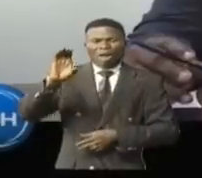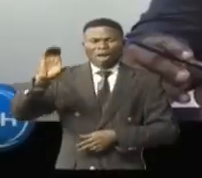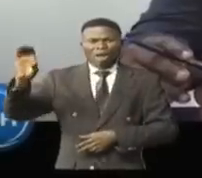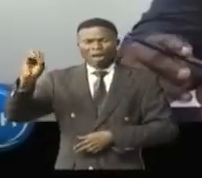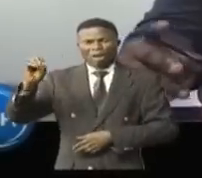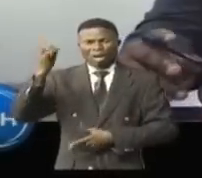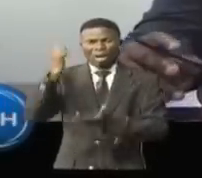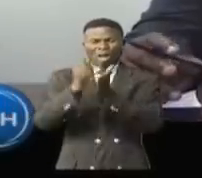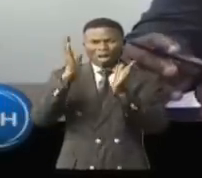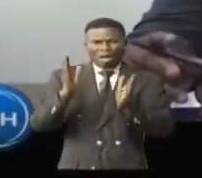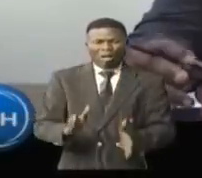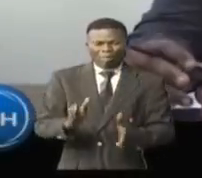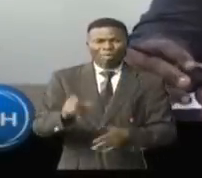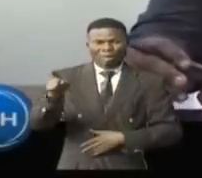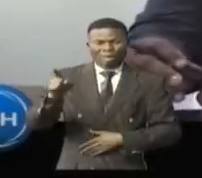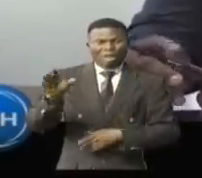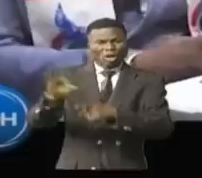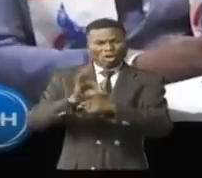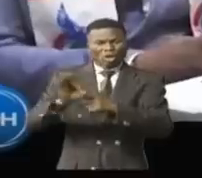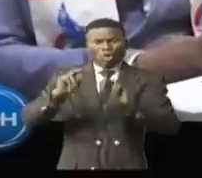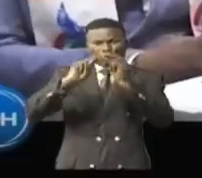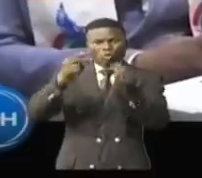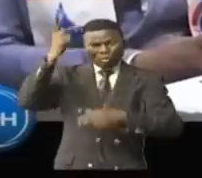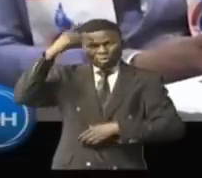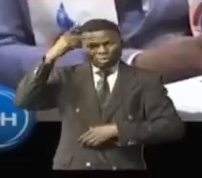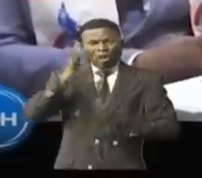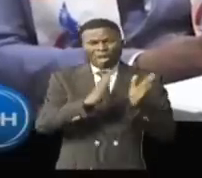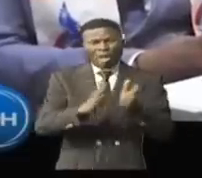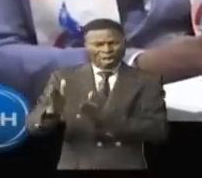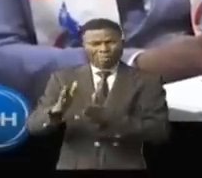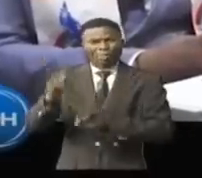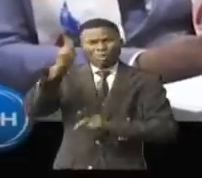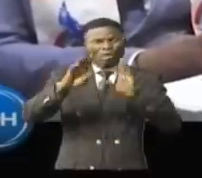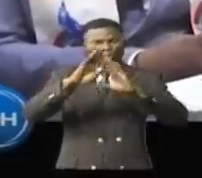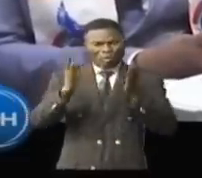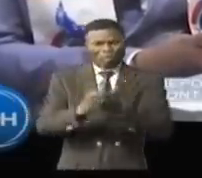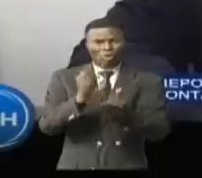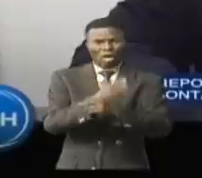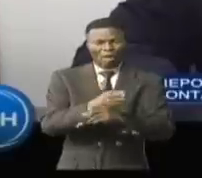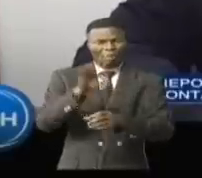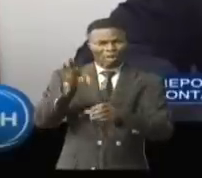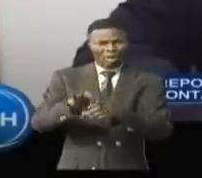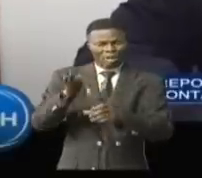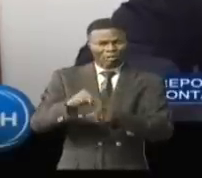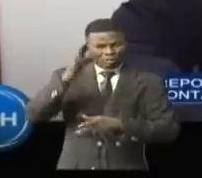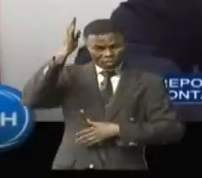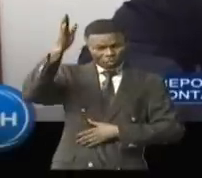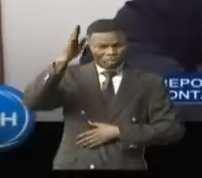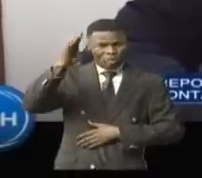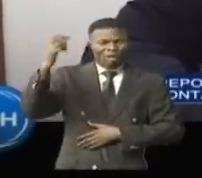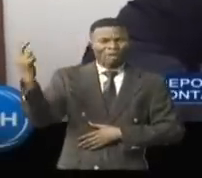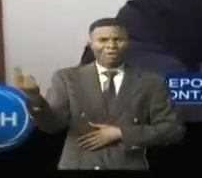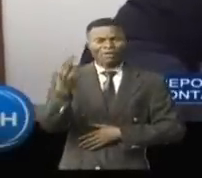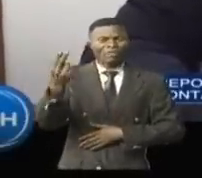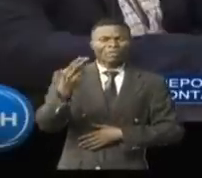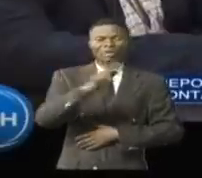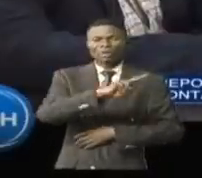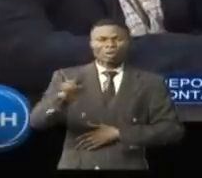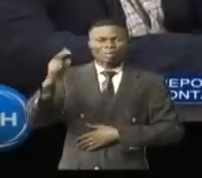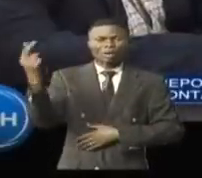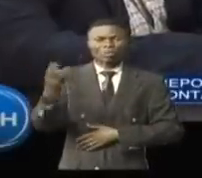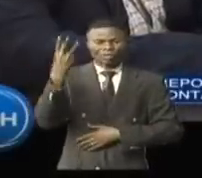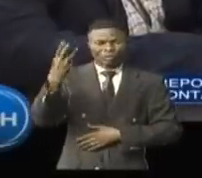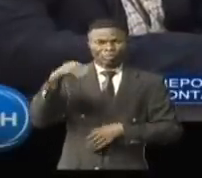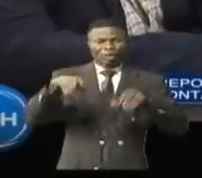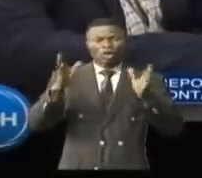l'ambassadeur Danny Banza, cette formation politique doit préparer ses militants à être prêts. En ce qui les concerne en tant qu'acteurs politiques, l'ensemble